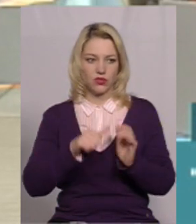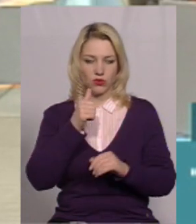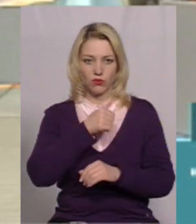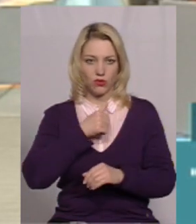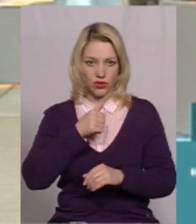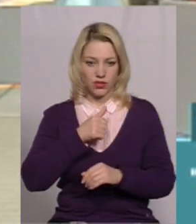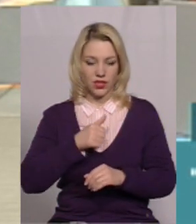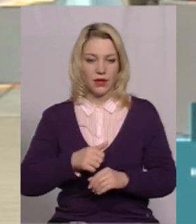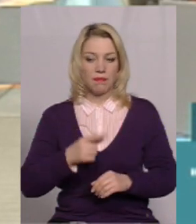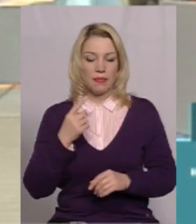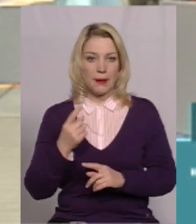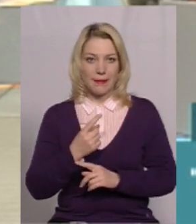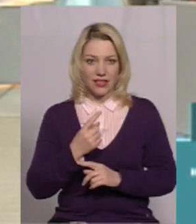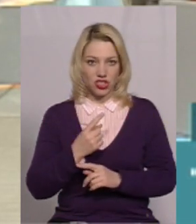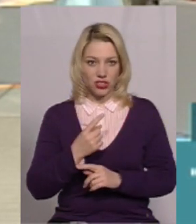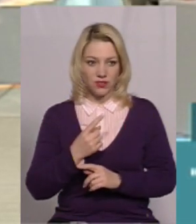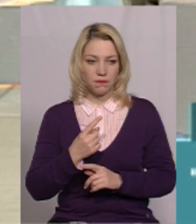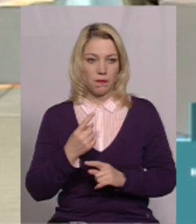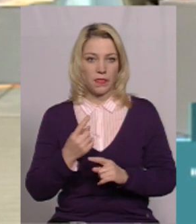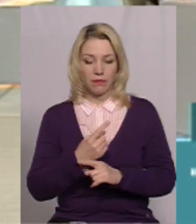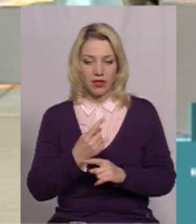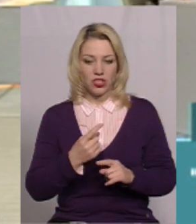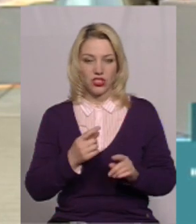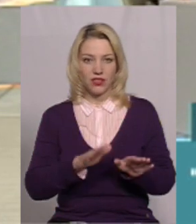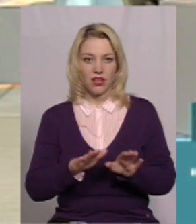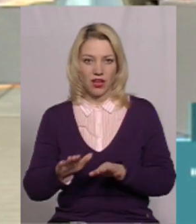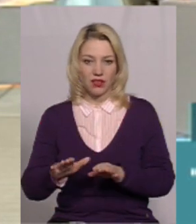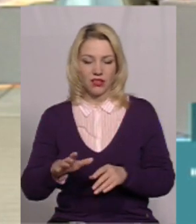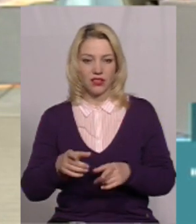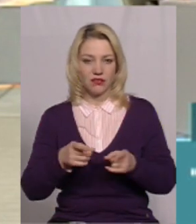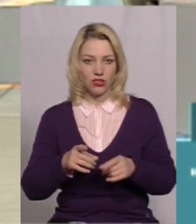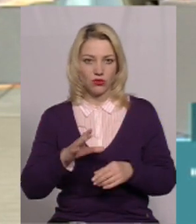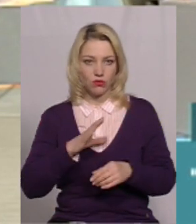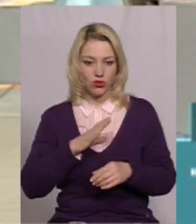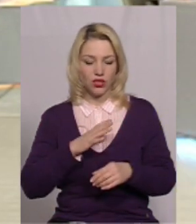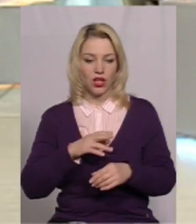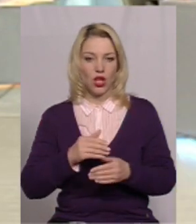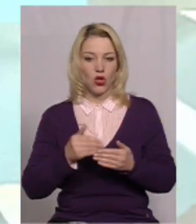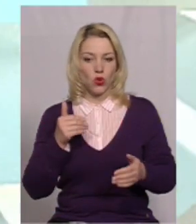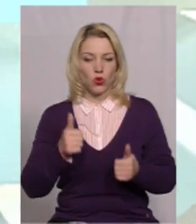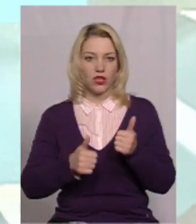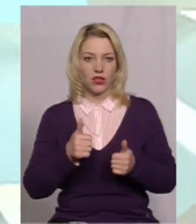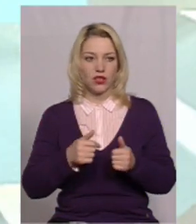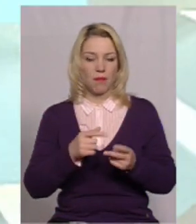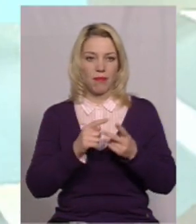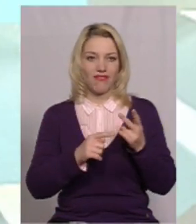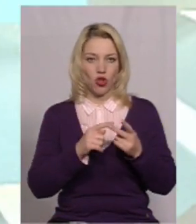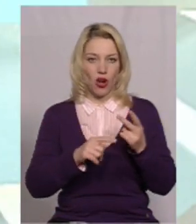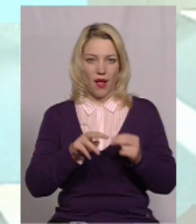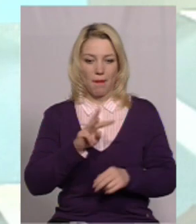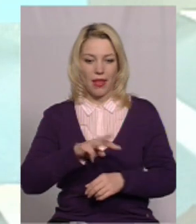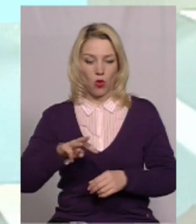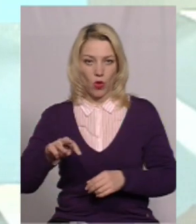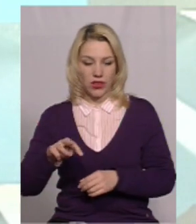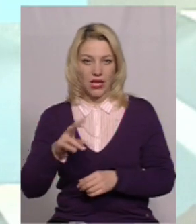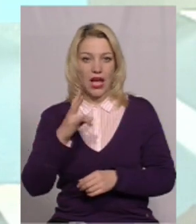році. Перші ділянки дійсно були дотендерними, до 1,5 мільйона.